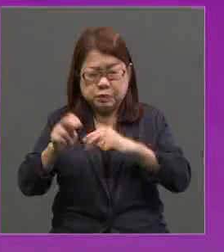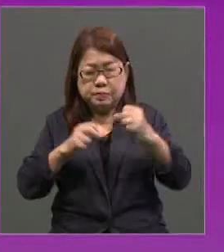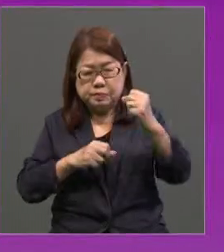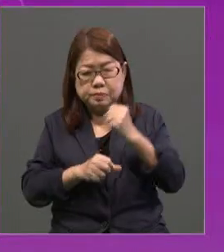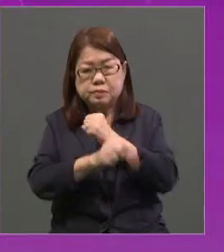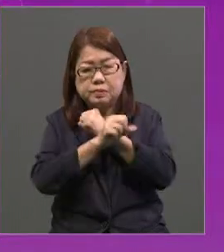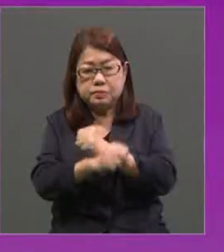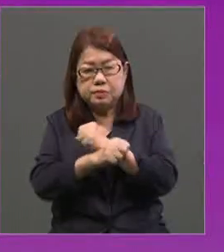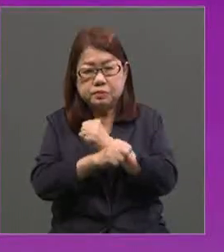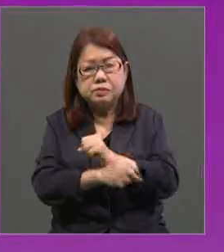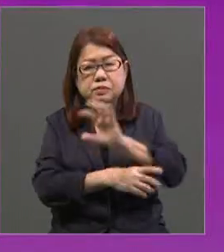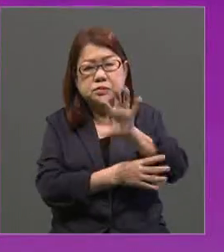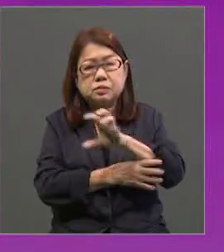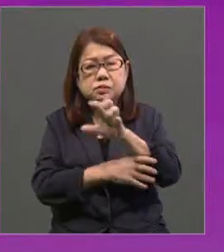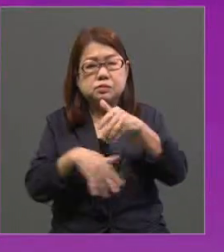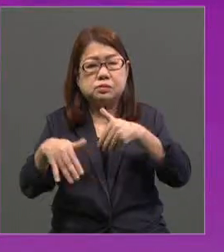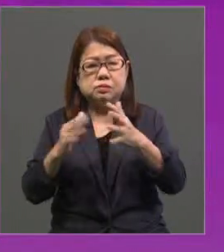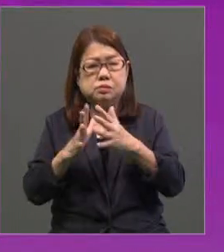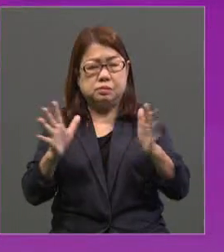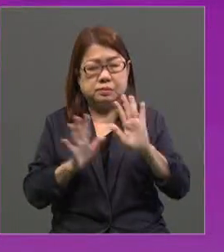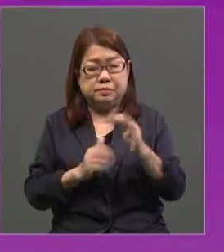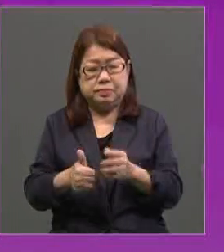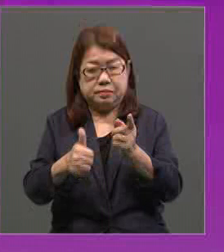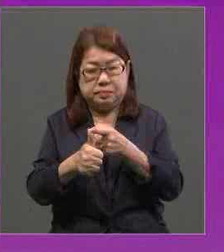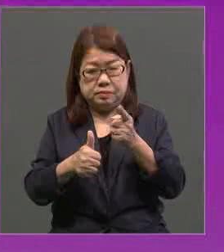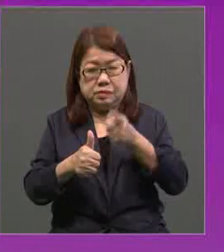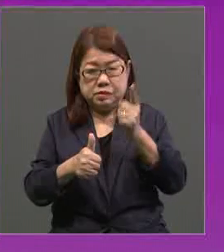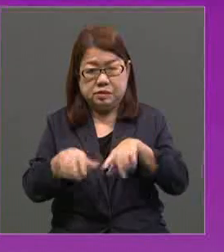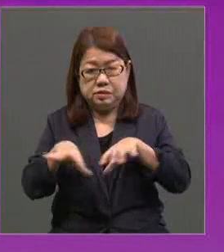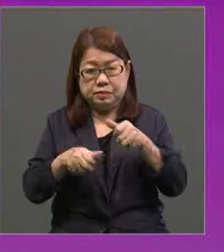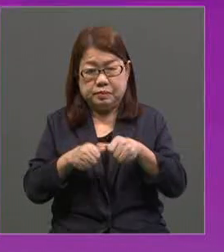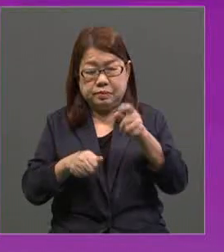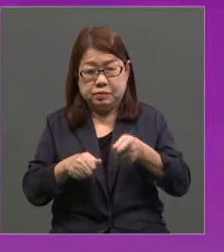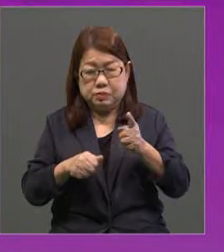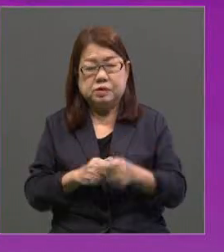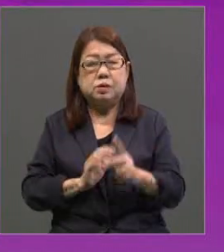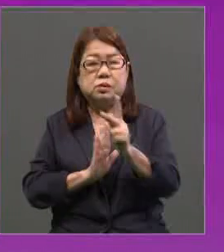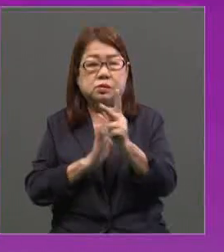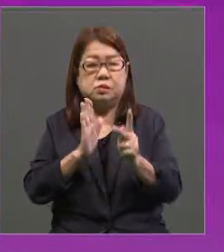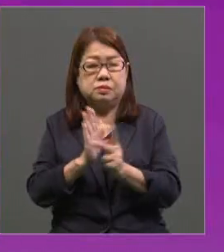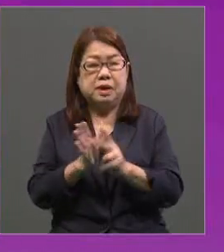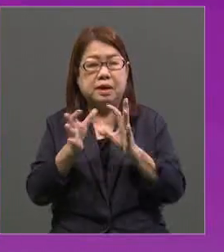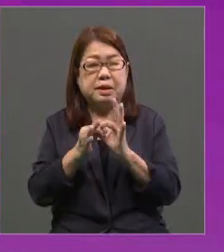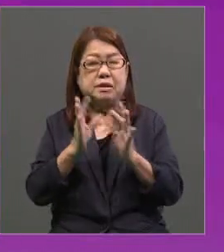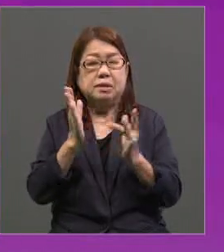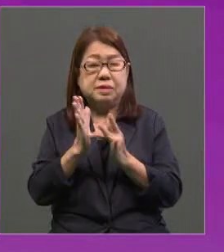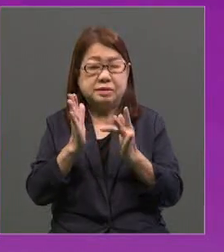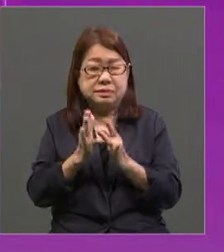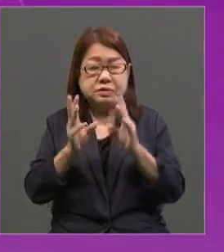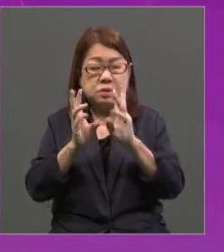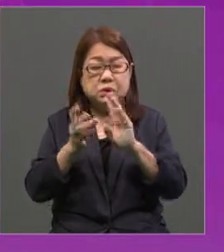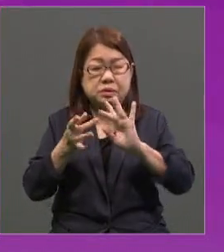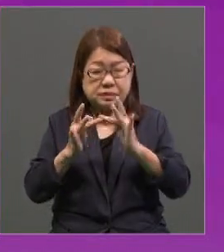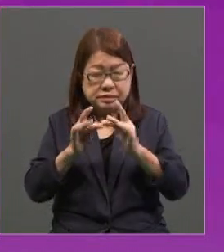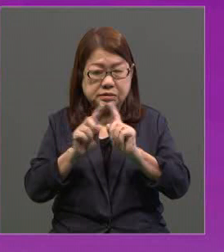มิจฉาชีพเข้ามาหลอกลวงประชาชนนะคะหนึ่งอย่างที่เร่งเดินหน้าอยู่ก็คือการผลักดันกฎหมายความปลอดภัยทางไซเบอร์บอกว่าจะเร่งทำ